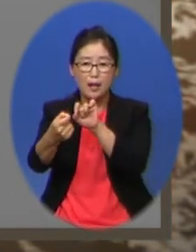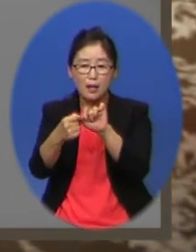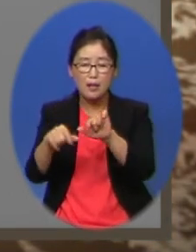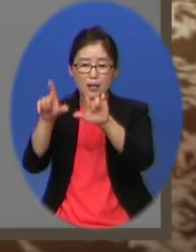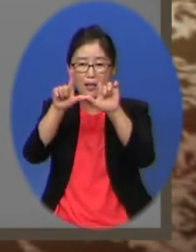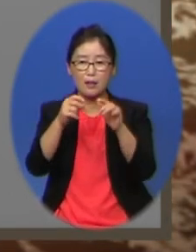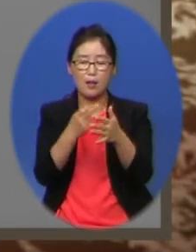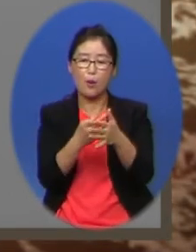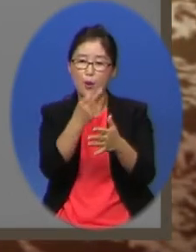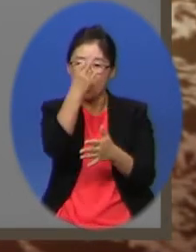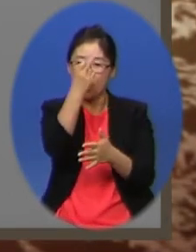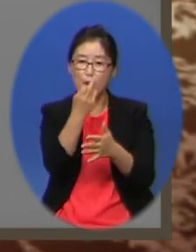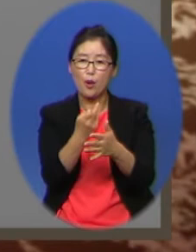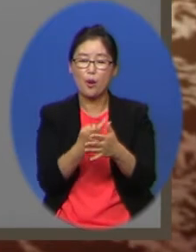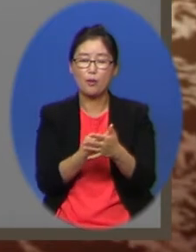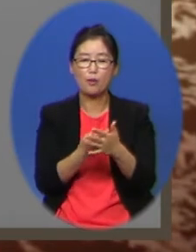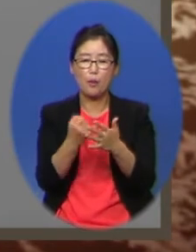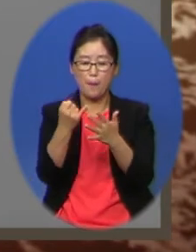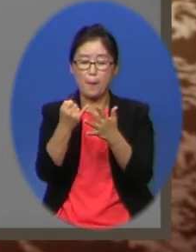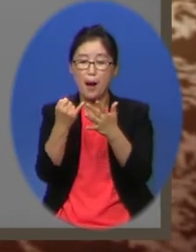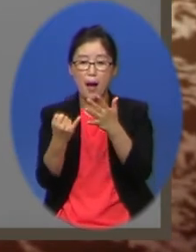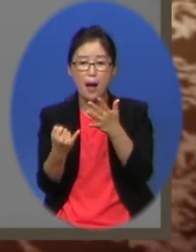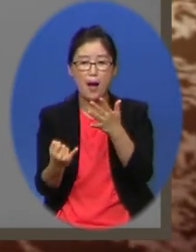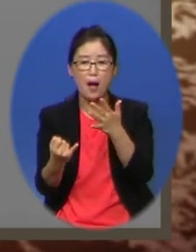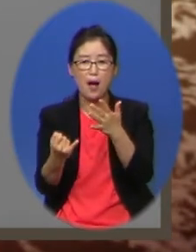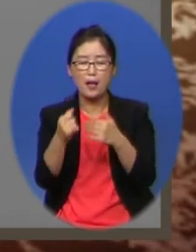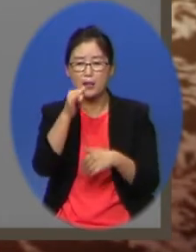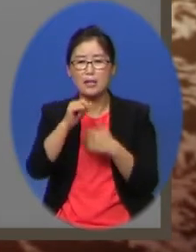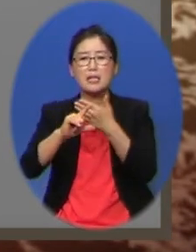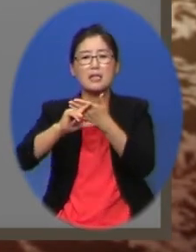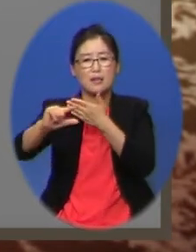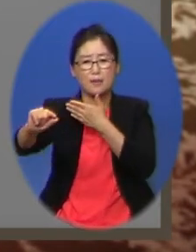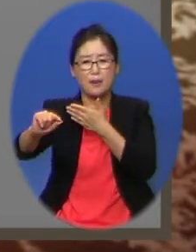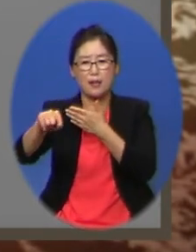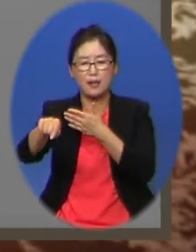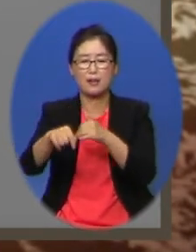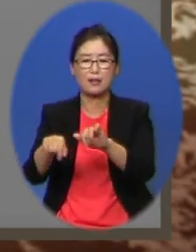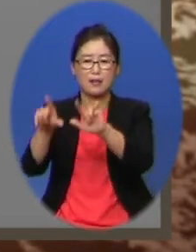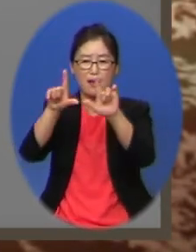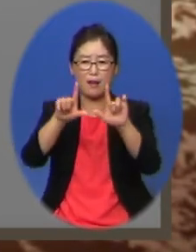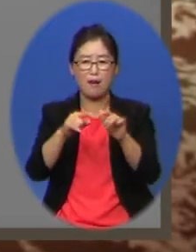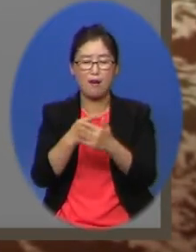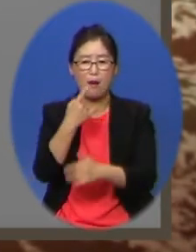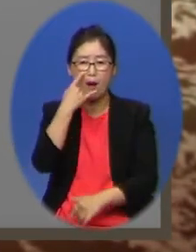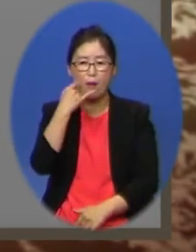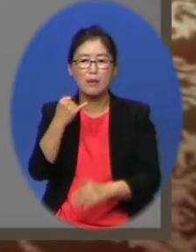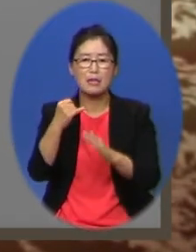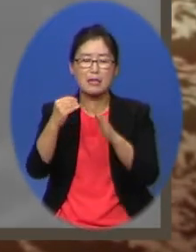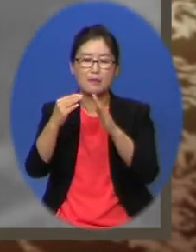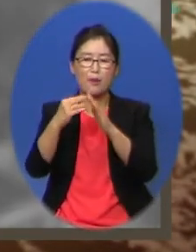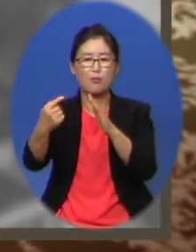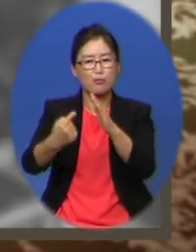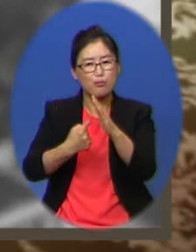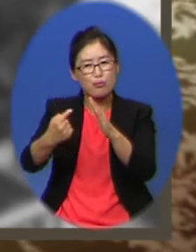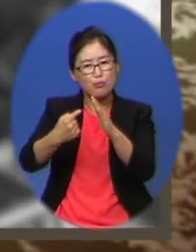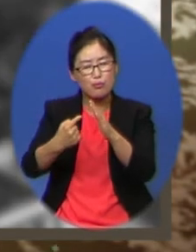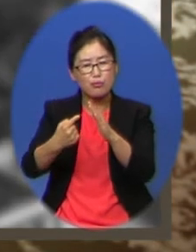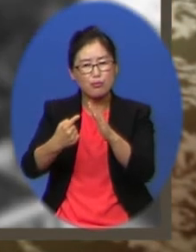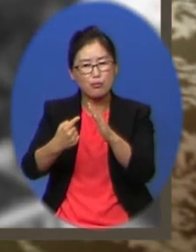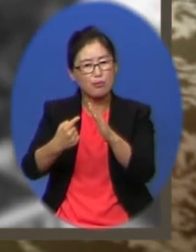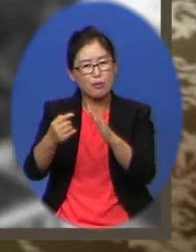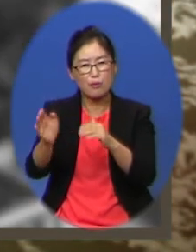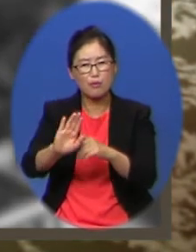형과 막내 여동생은 지방과 해외에 거주하며 어머니와 왕래가 거의 없는 상황입니다.